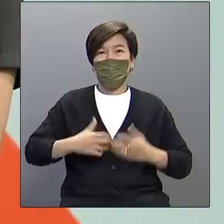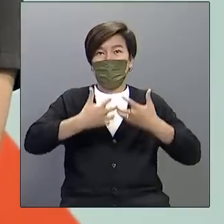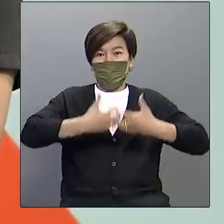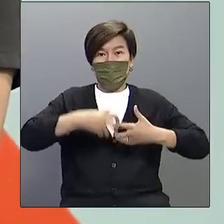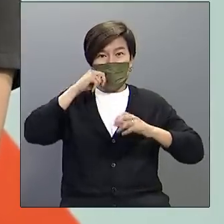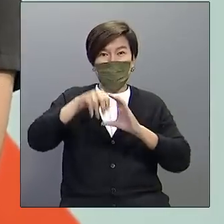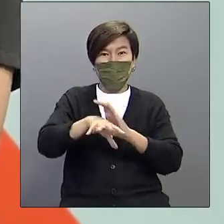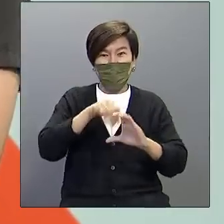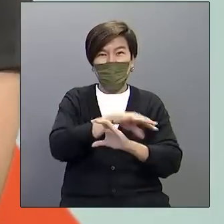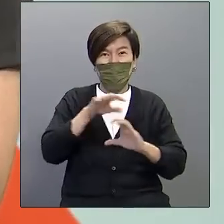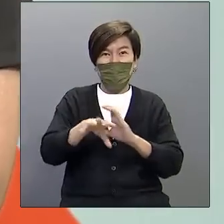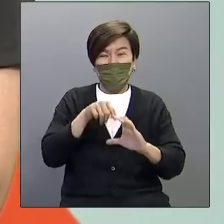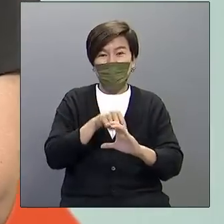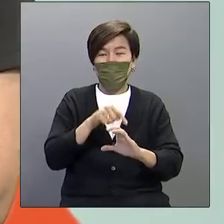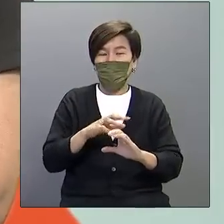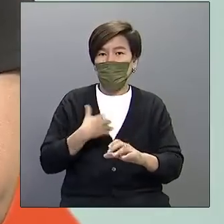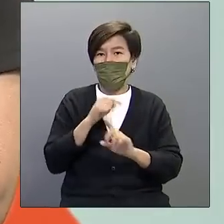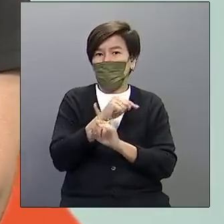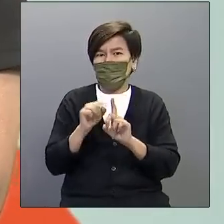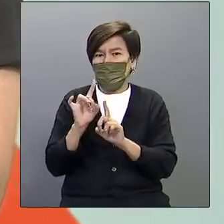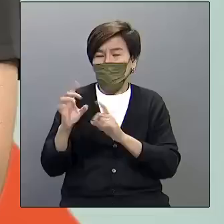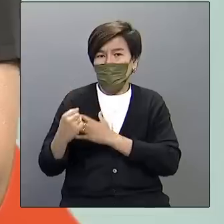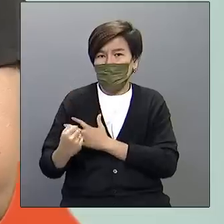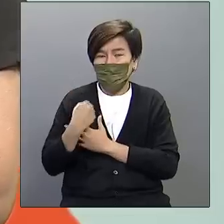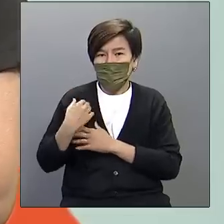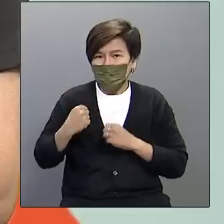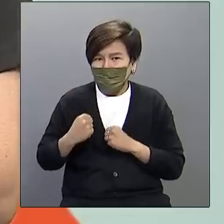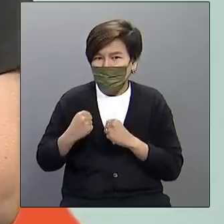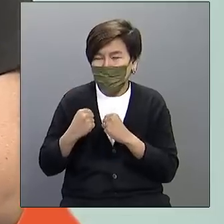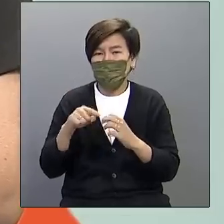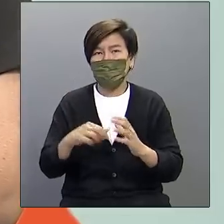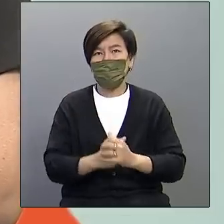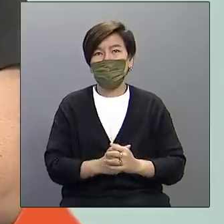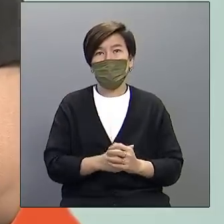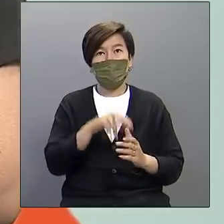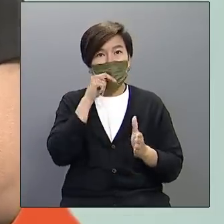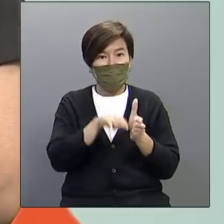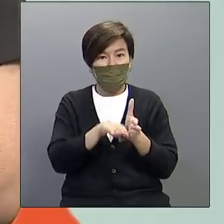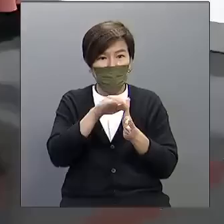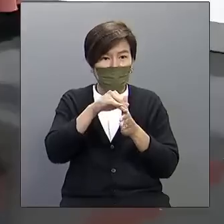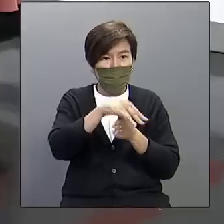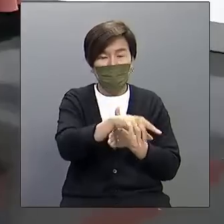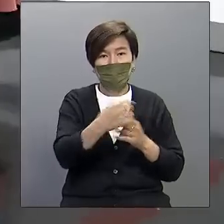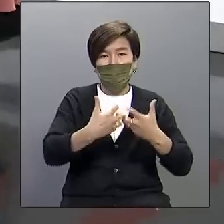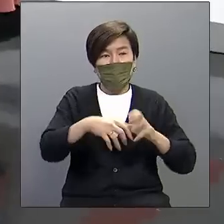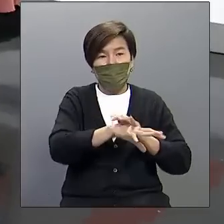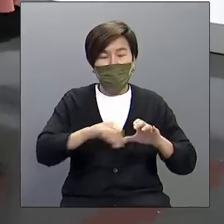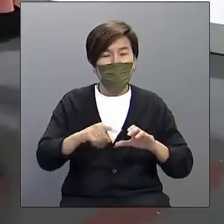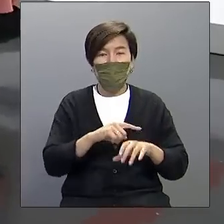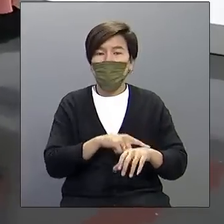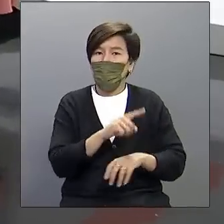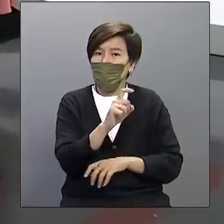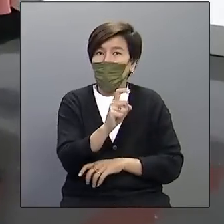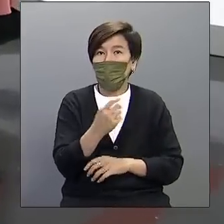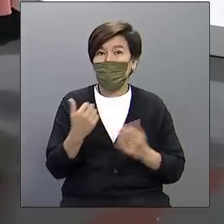ทำกำลังสูปอย่เต็มที่เลยบางที่น้ำลนครองเอาไม่อยู่ หาบางจุดเลยก็